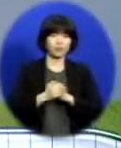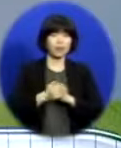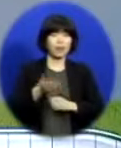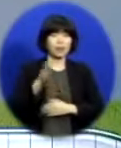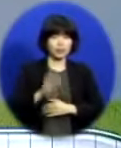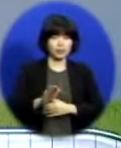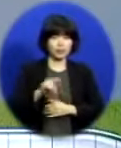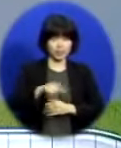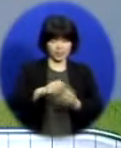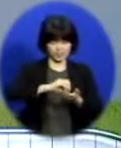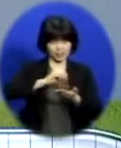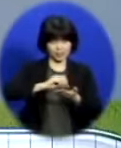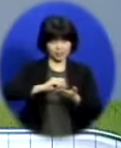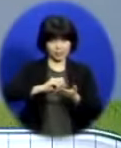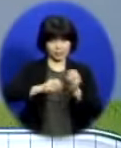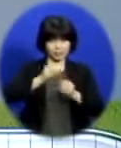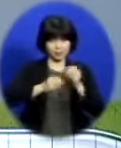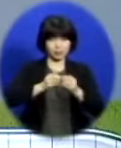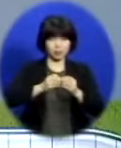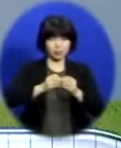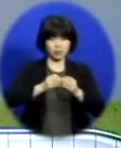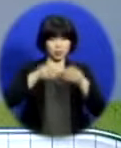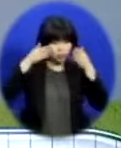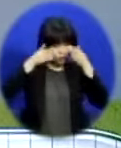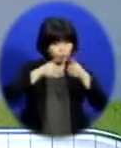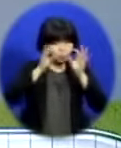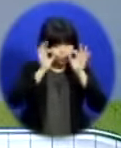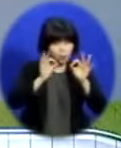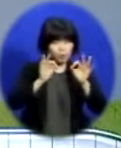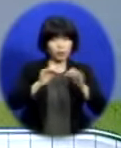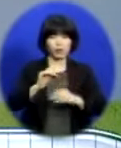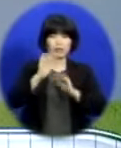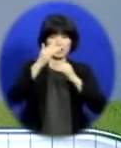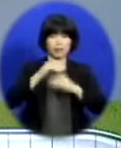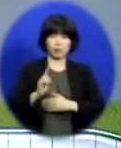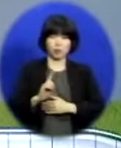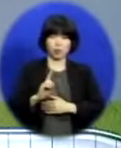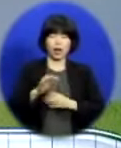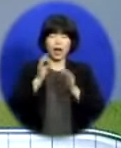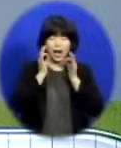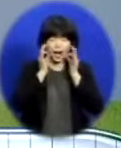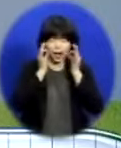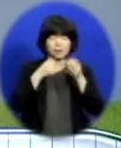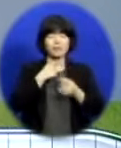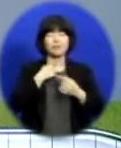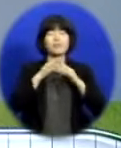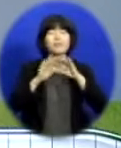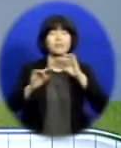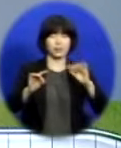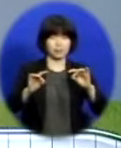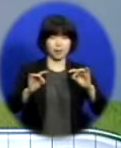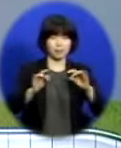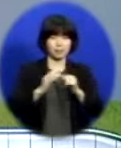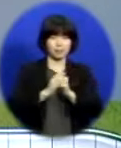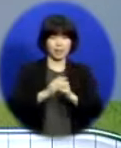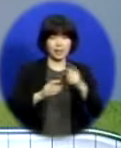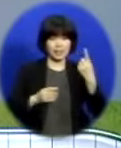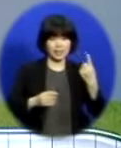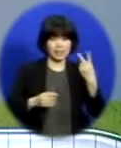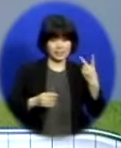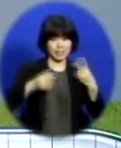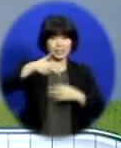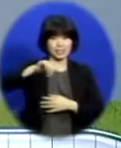그런데이 시편에서 우리가 주목할 것은 그 갈급함 있니다 1절 2절